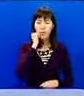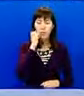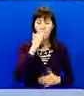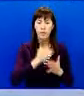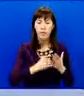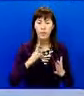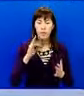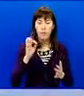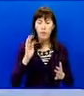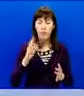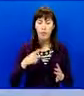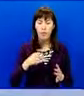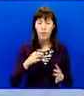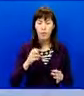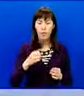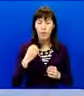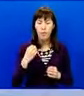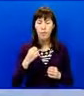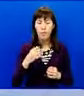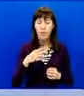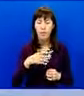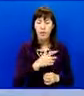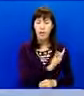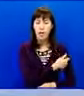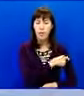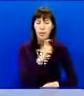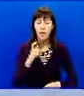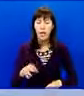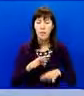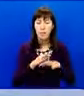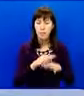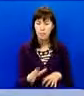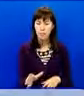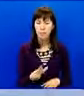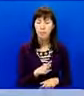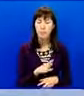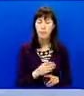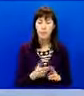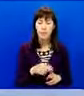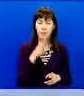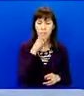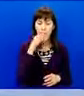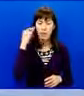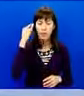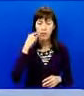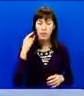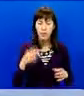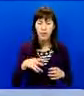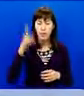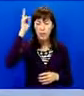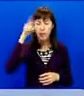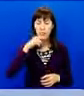Санкт-Петербург-Нижний Новгород. Пострадавшие доставлены в Петушинскую центральную районную клиническую больницу. В настоящее время казахстанские